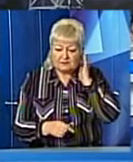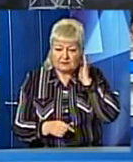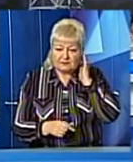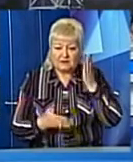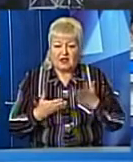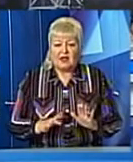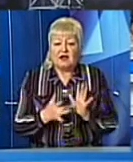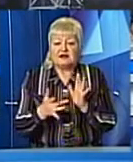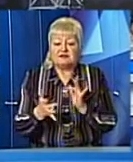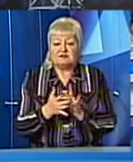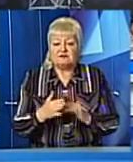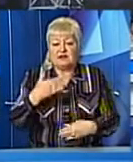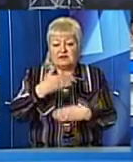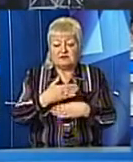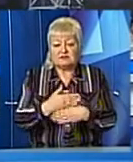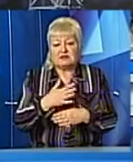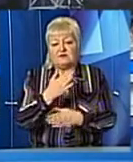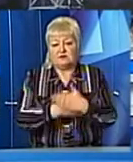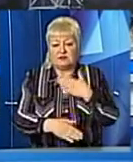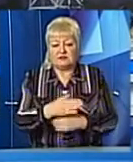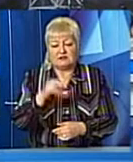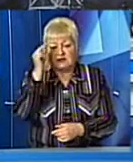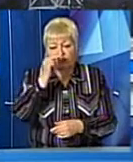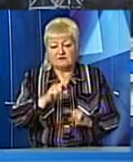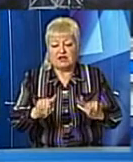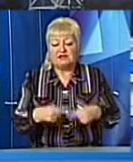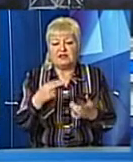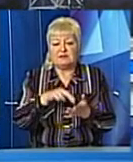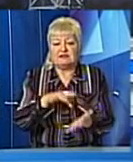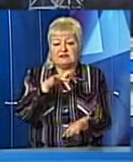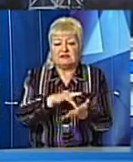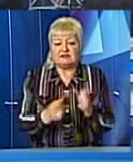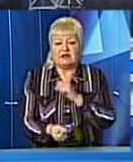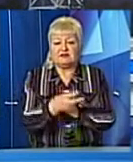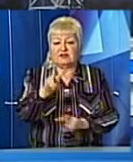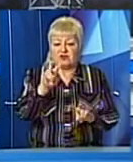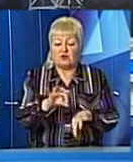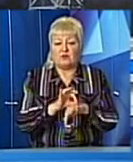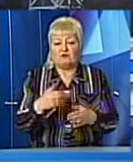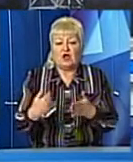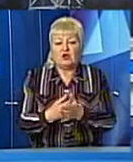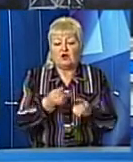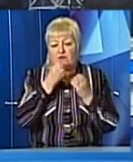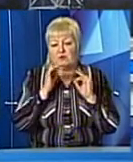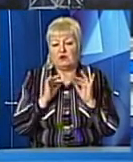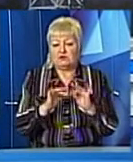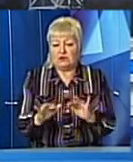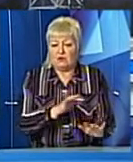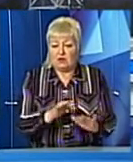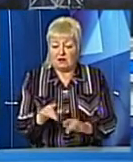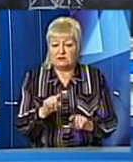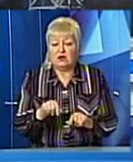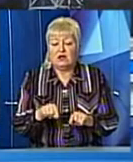Різдвяні вистави від неповносправних. Навчально-реабілітаційний центр «Джерело» проводить нову благодійну акцію. Цього разу